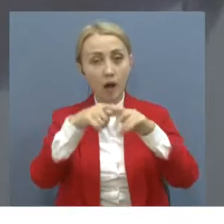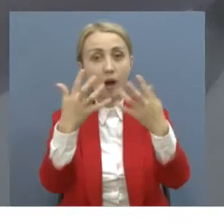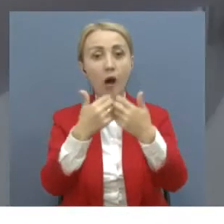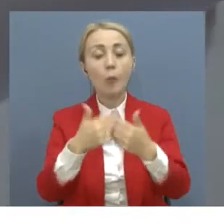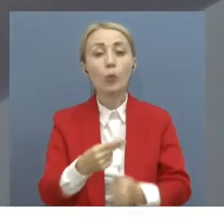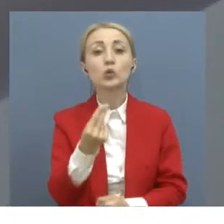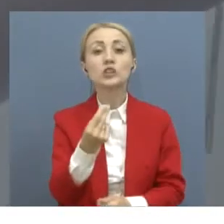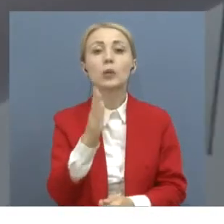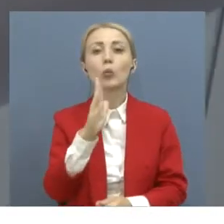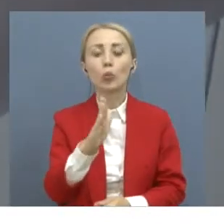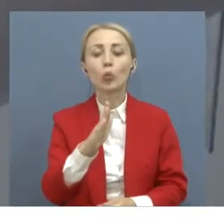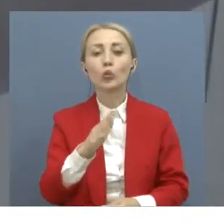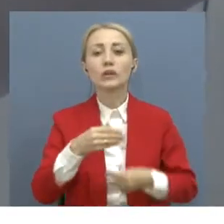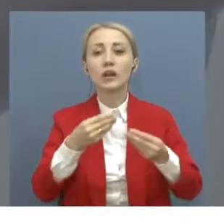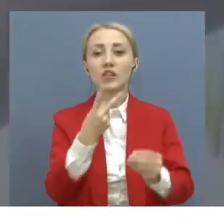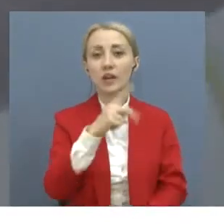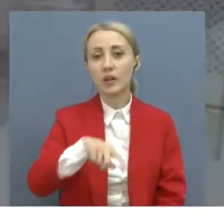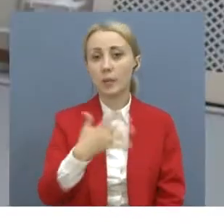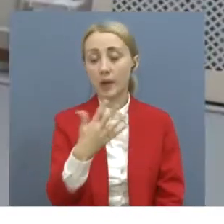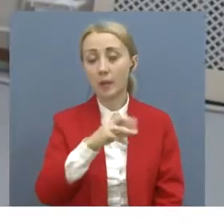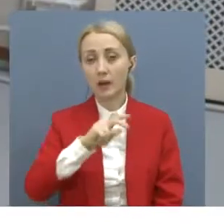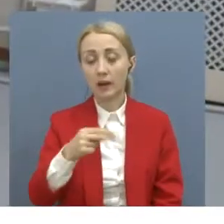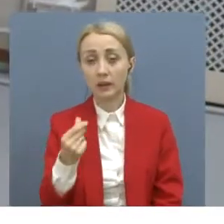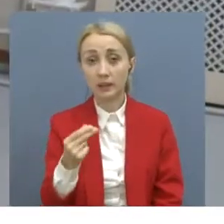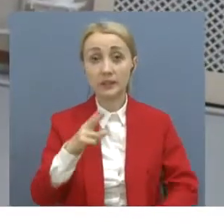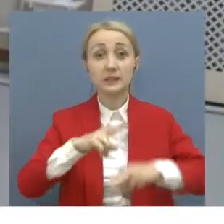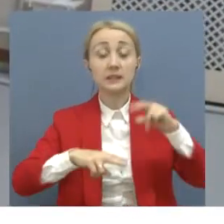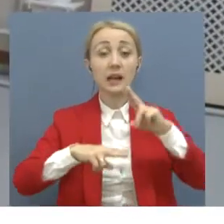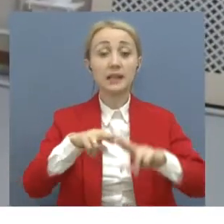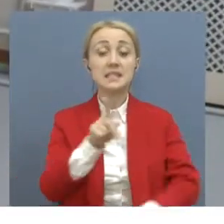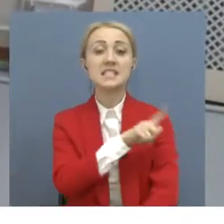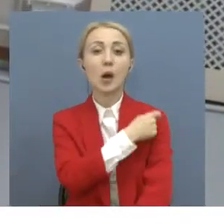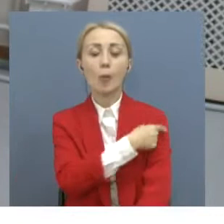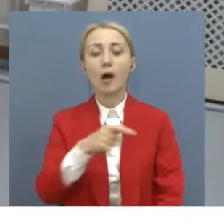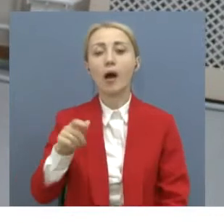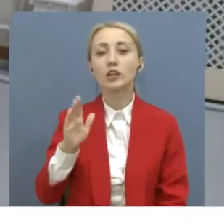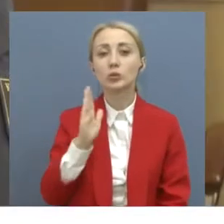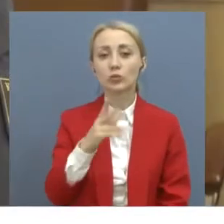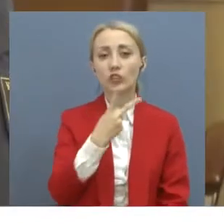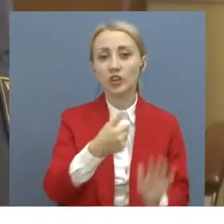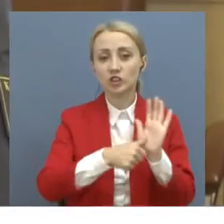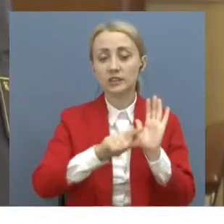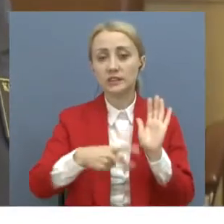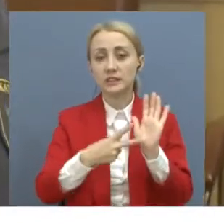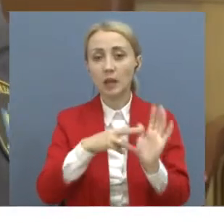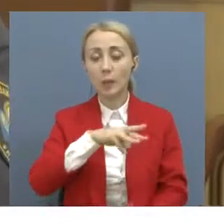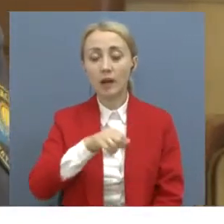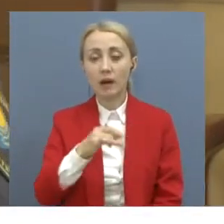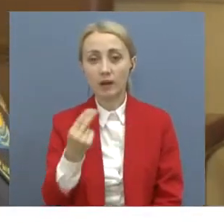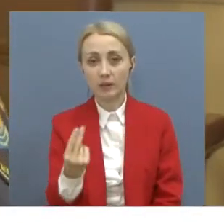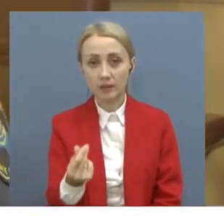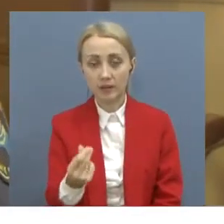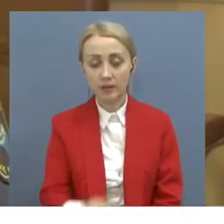қарастырылған. Бұл қаржыға аудандық емханаларды күрделі жөндеуден өткізу, дәрігерлік амбулаториялар құрылысы жоспарланған. Медицина қызметкері